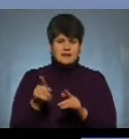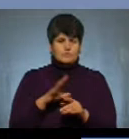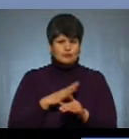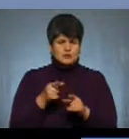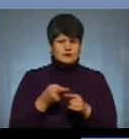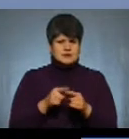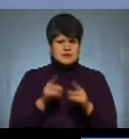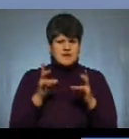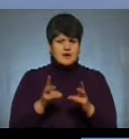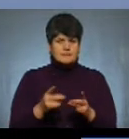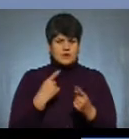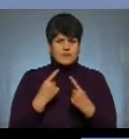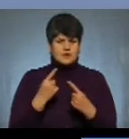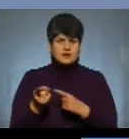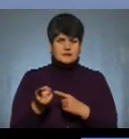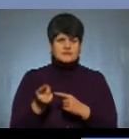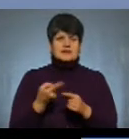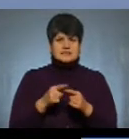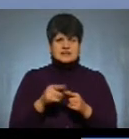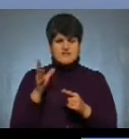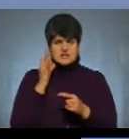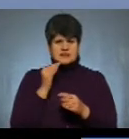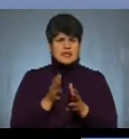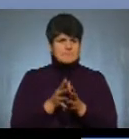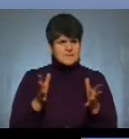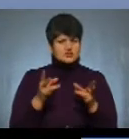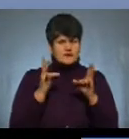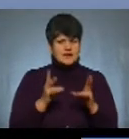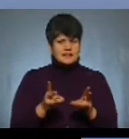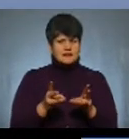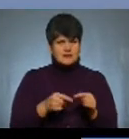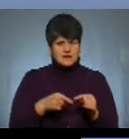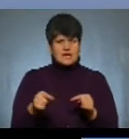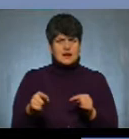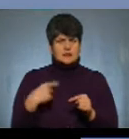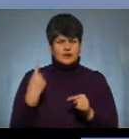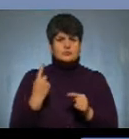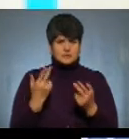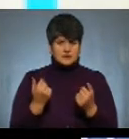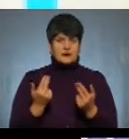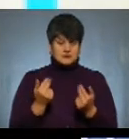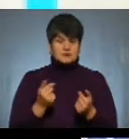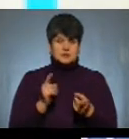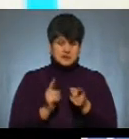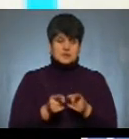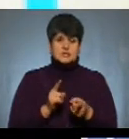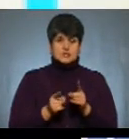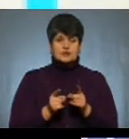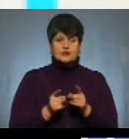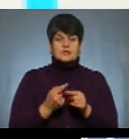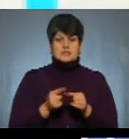якраз відбувалася ця аварія, остання, про яку ми говорили. Тобто це вважається одна з найбільш аварійних ділянок в області, правильно? Вона являється так,